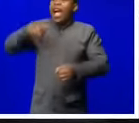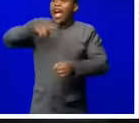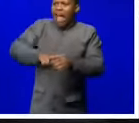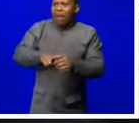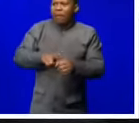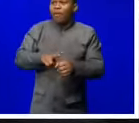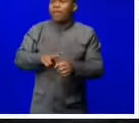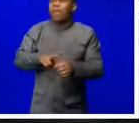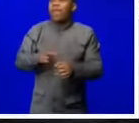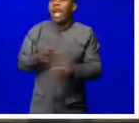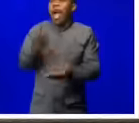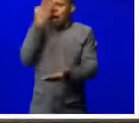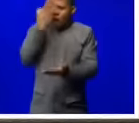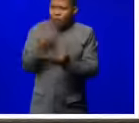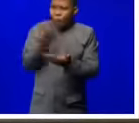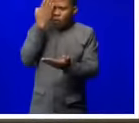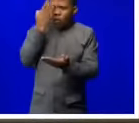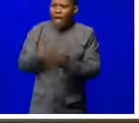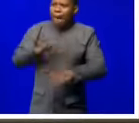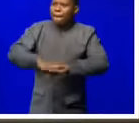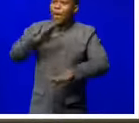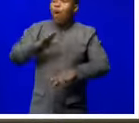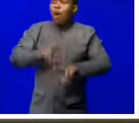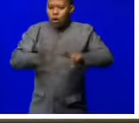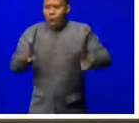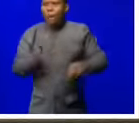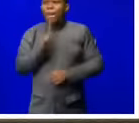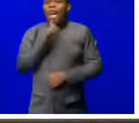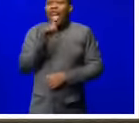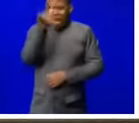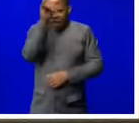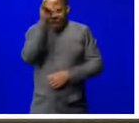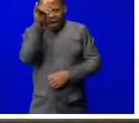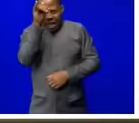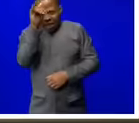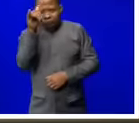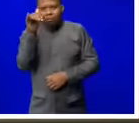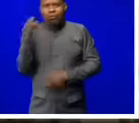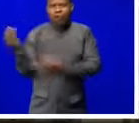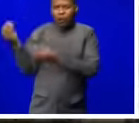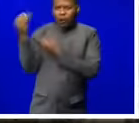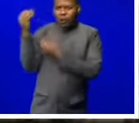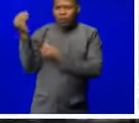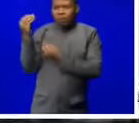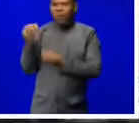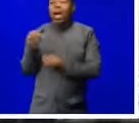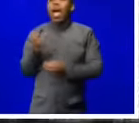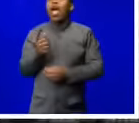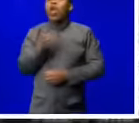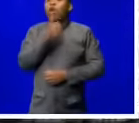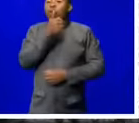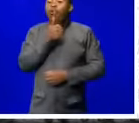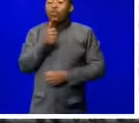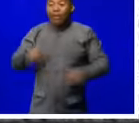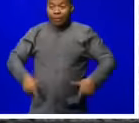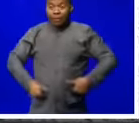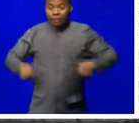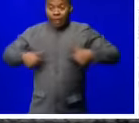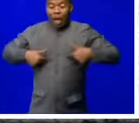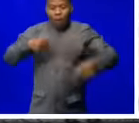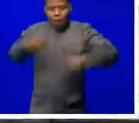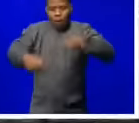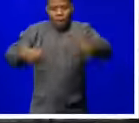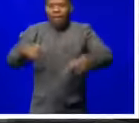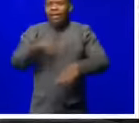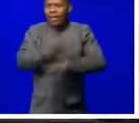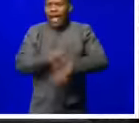ufike kuphi khashana kulikhono leli lesikunikeza lona ukuthi ngeke umuntu ngumfulona imvuna yenkhundla Titus Mkhabela ayithi